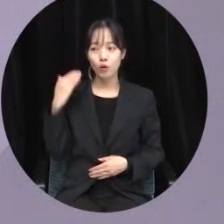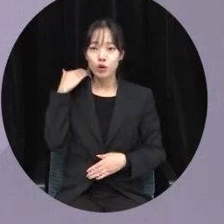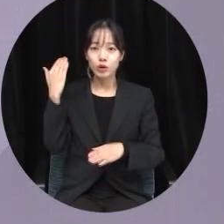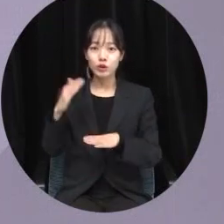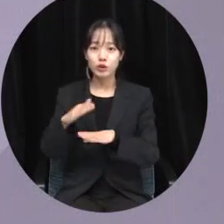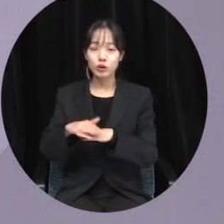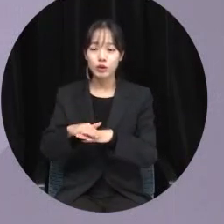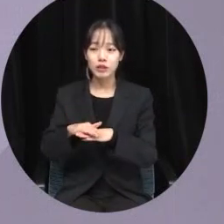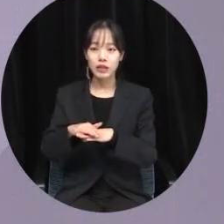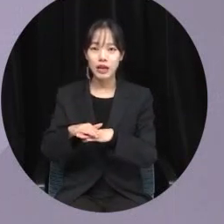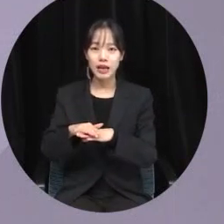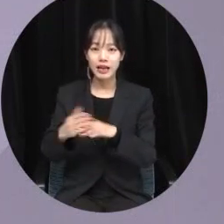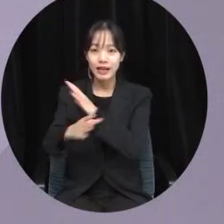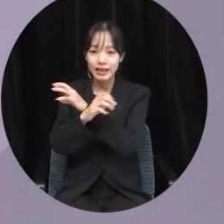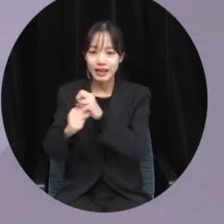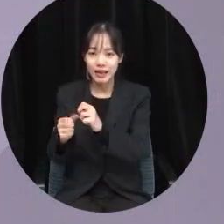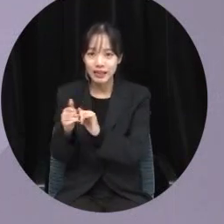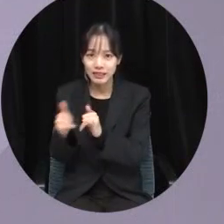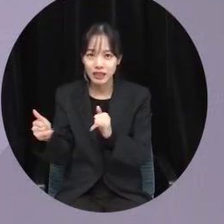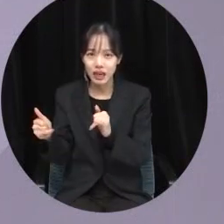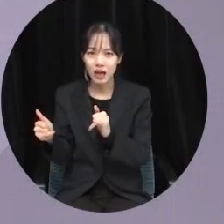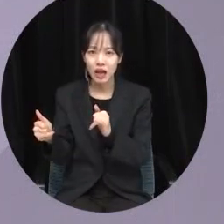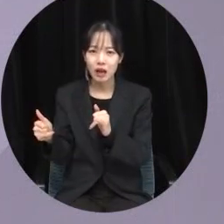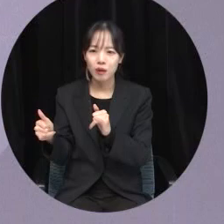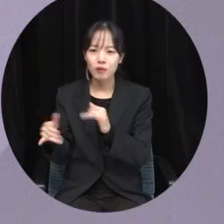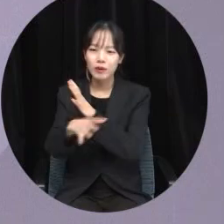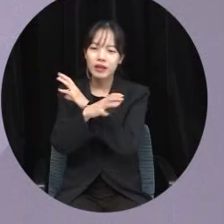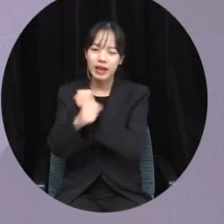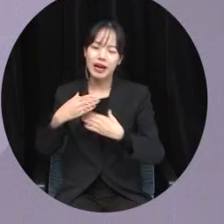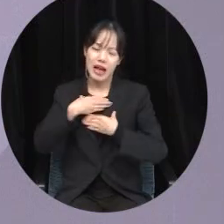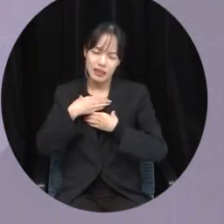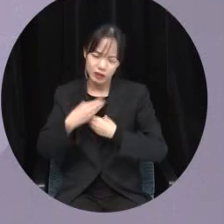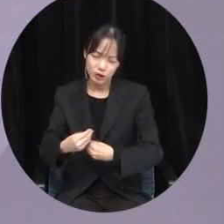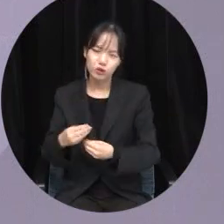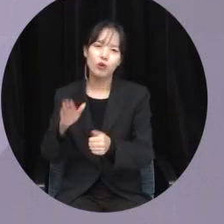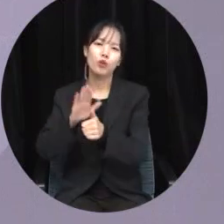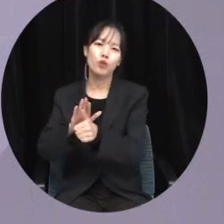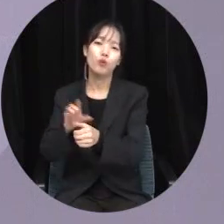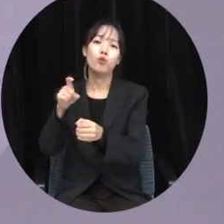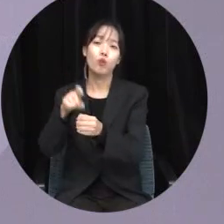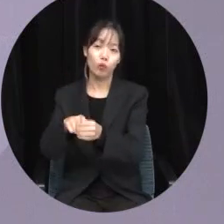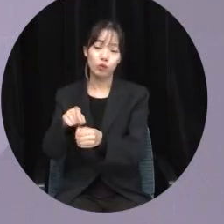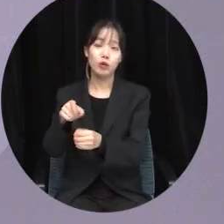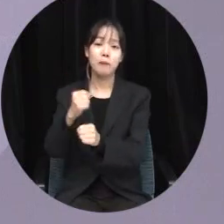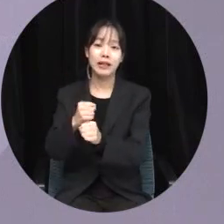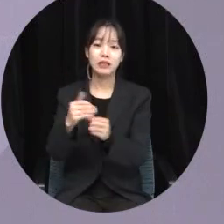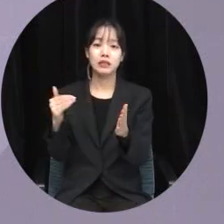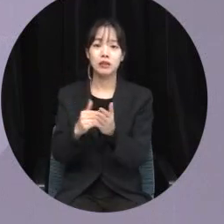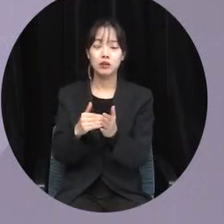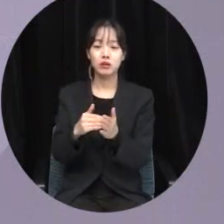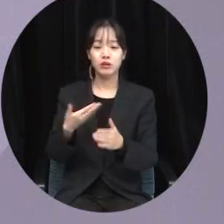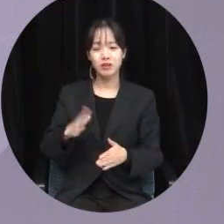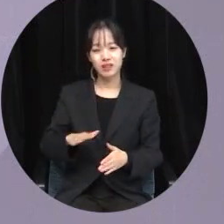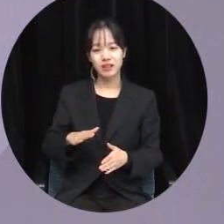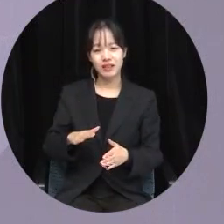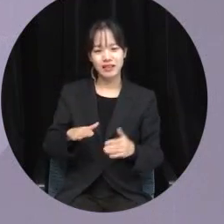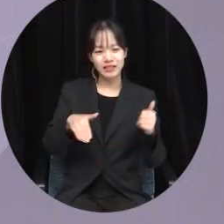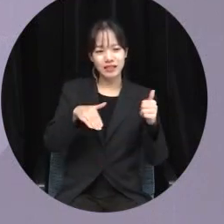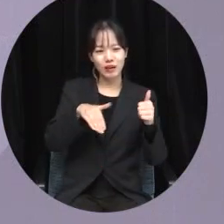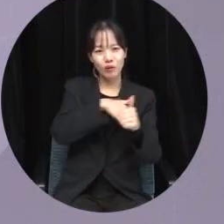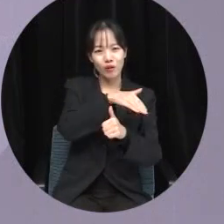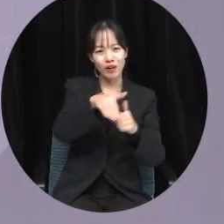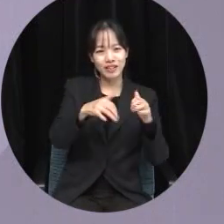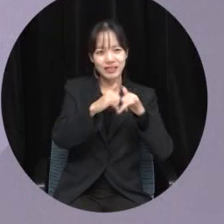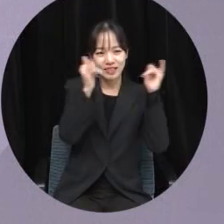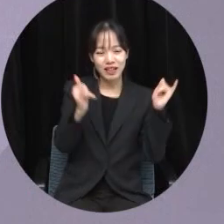안정성을 보장하기 위해서 만든 법입니다만 그게 여러 가지 그 초저금리 상황과 환경